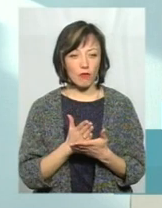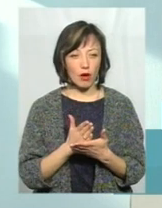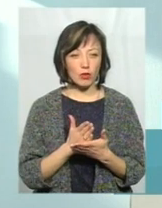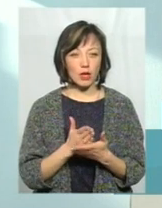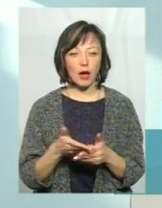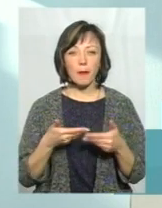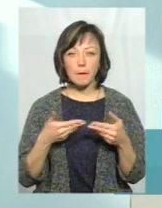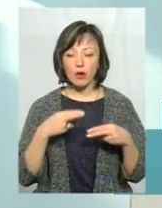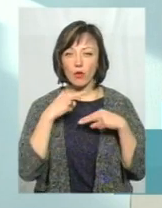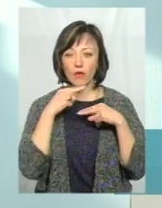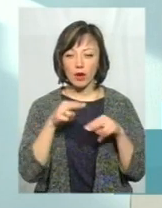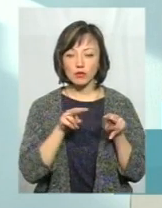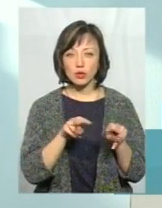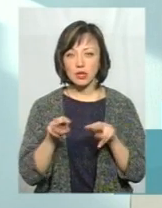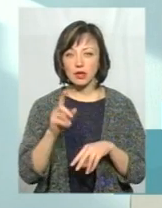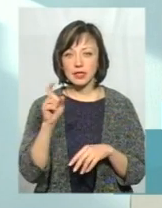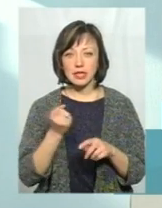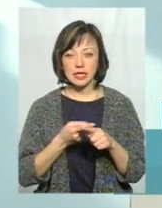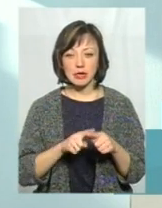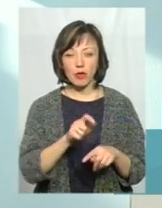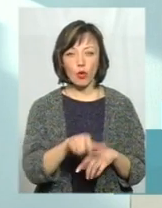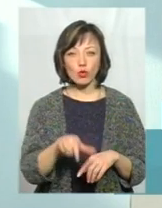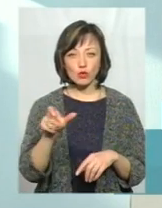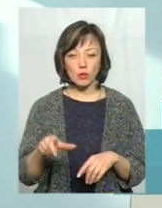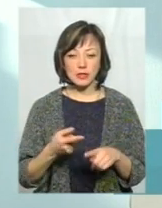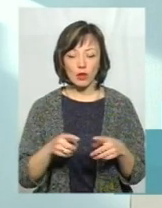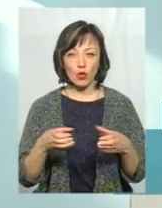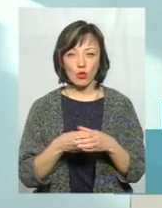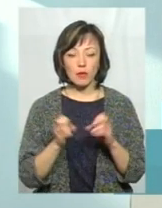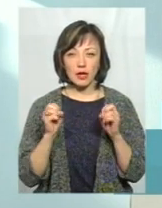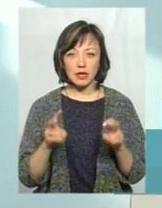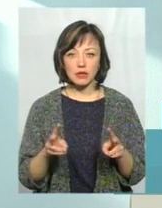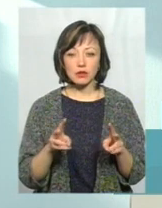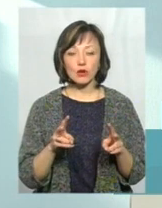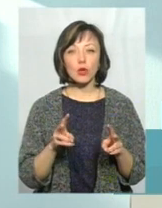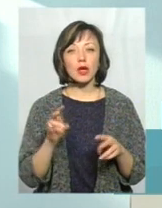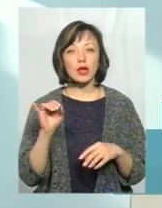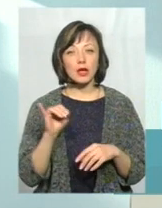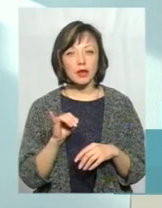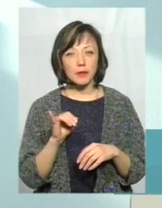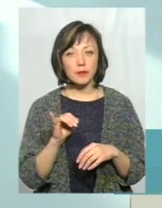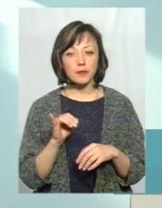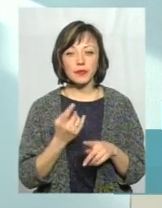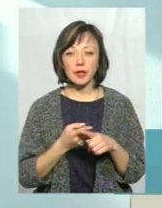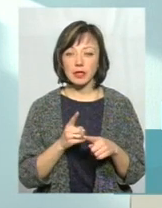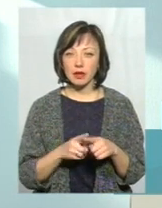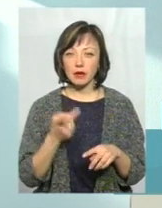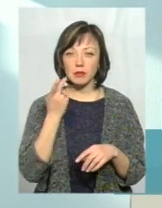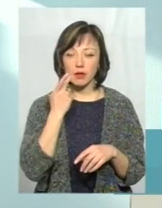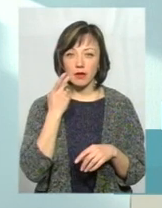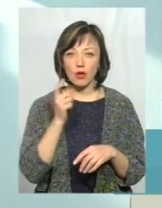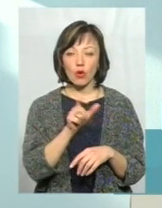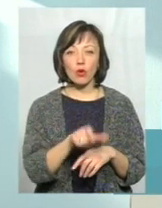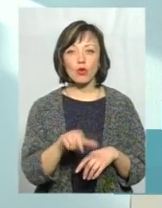Ми уважно спостерігаємо за цими особами з цієї групи ризику і слідкуємо. Ну, це, як правило, особи